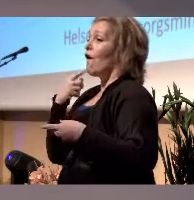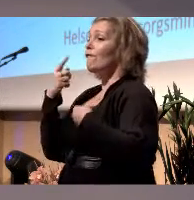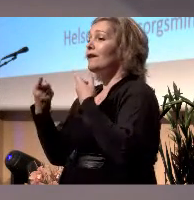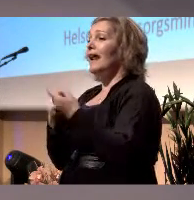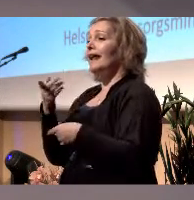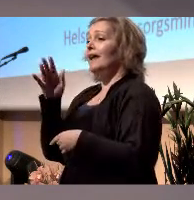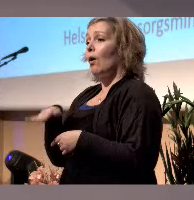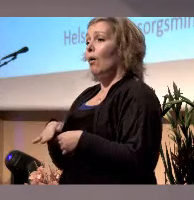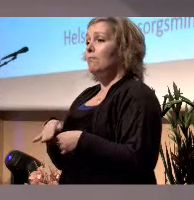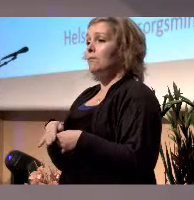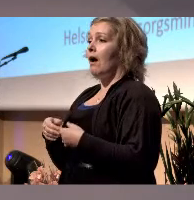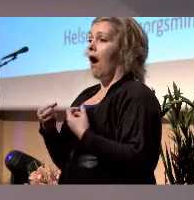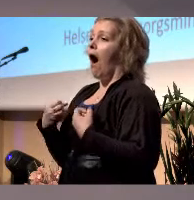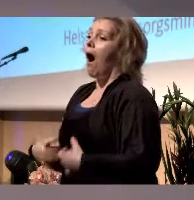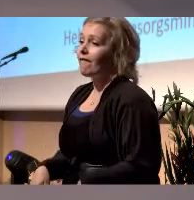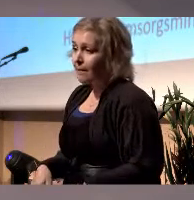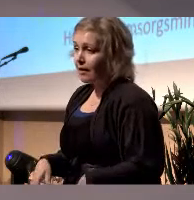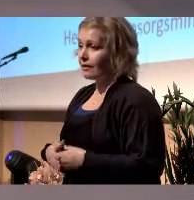fortellinger om avmakt.